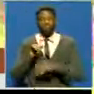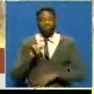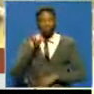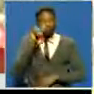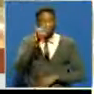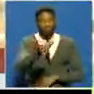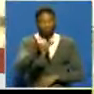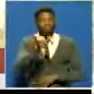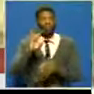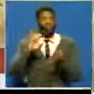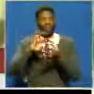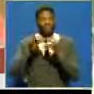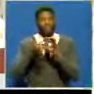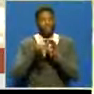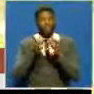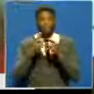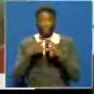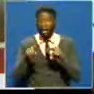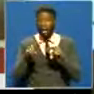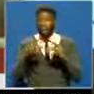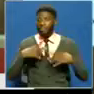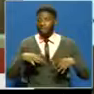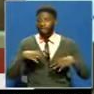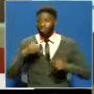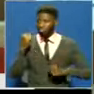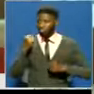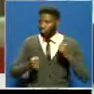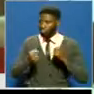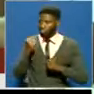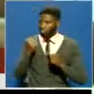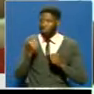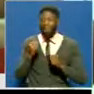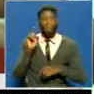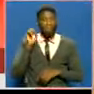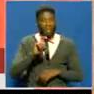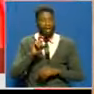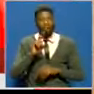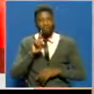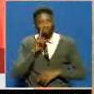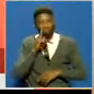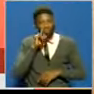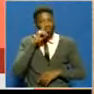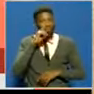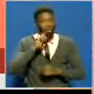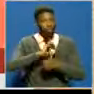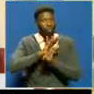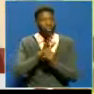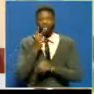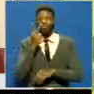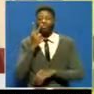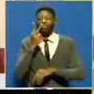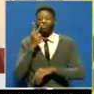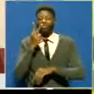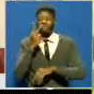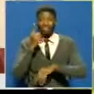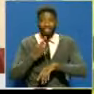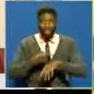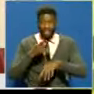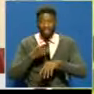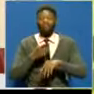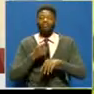Hata hivyo, wanariadha hao watatakiwa kupimwa virusi vya corona mara mbili katika kipindi cha saa